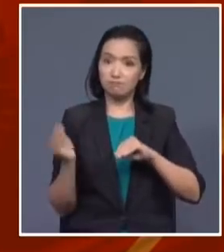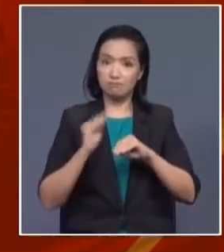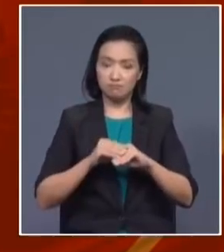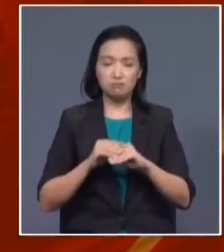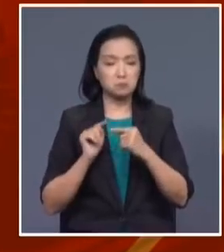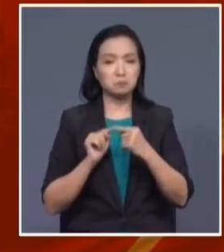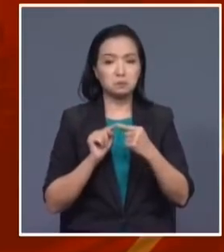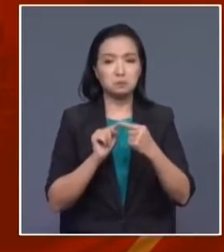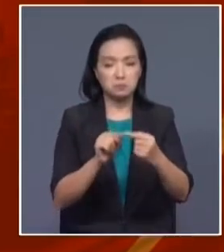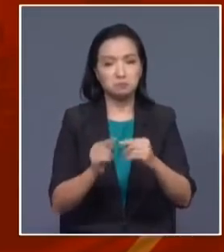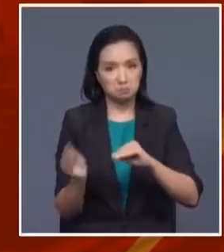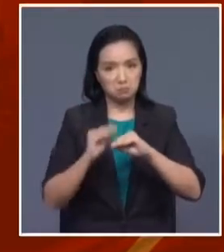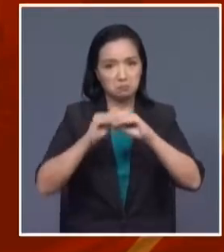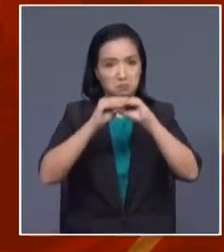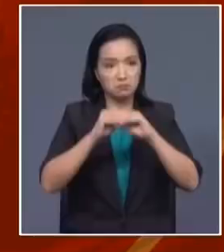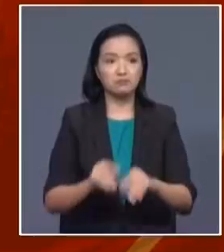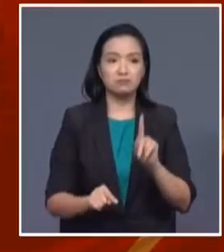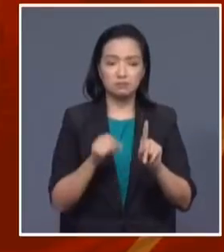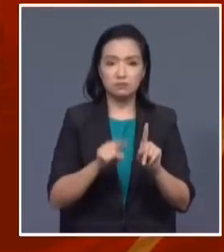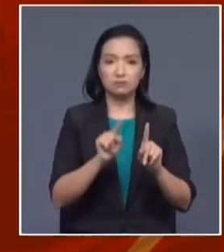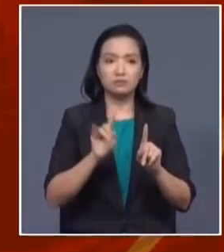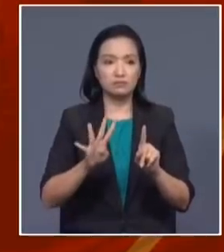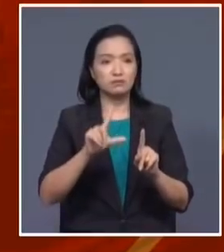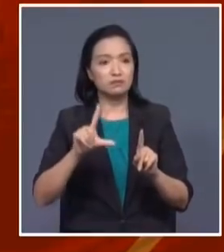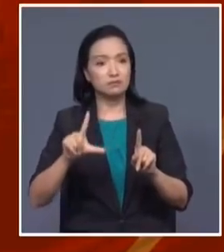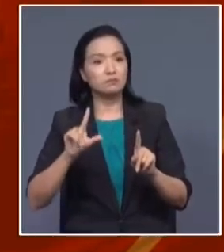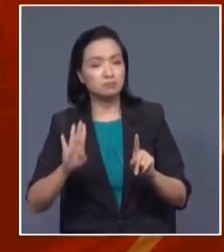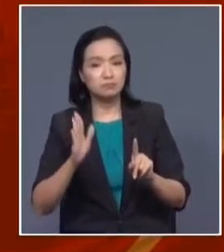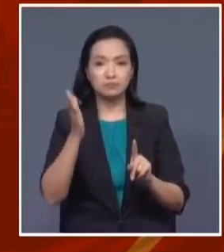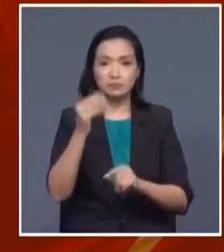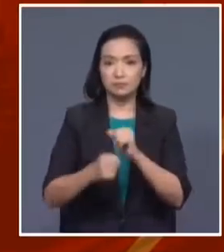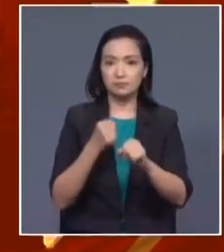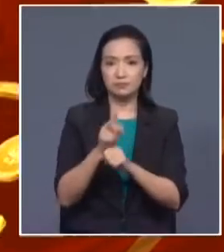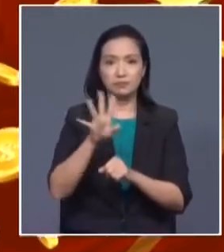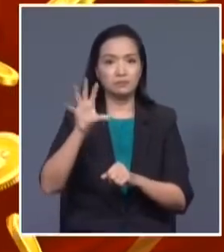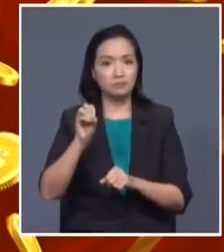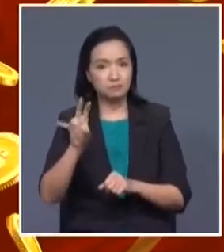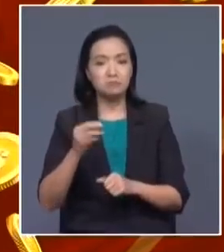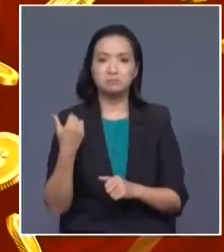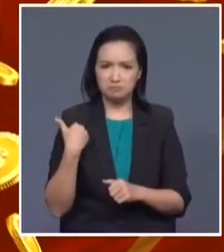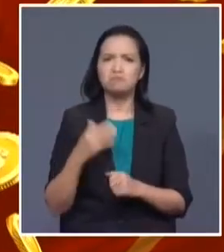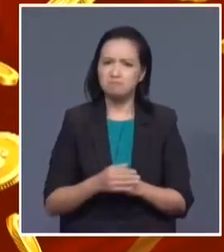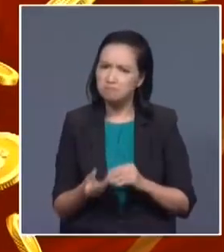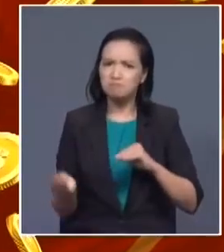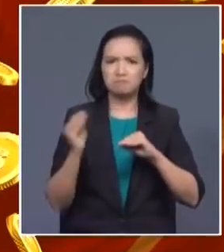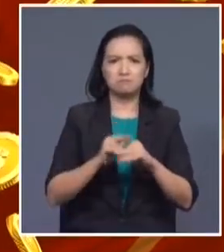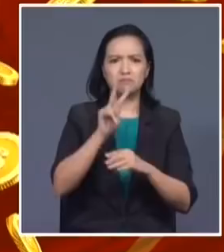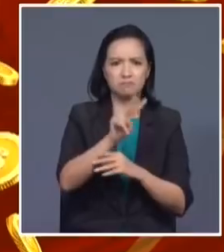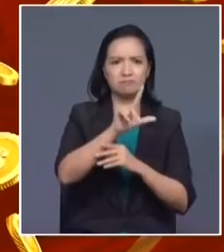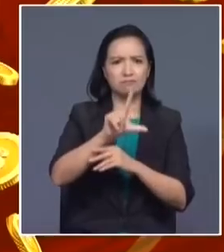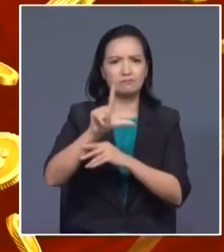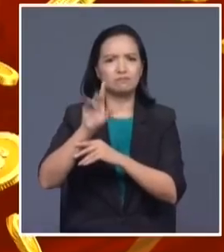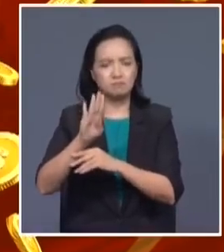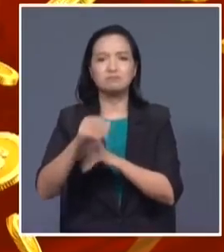างต่อเนื่องจาก 1.14 ล้านล้านบาทในปี2557และคาดว่าจะมีรายได้สูงขึ้นถึง2ล้านล้านบาท